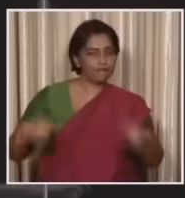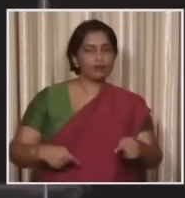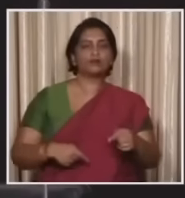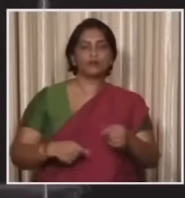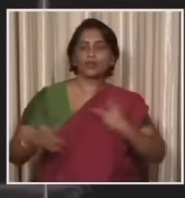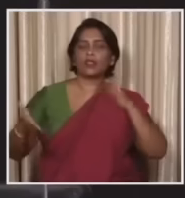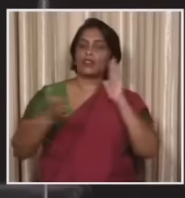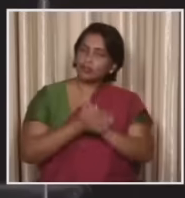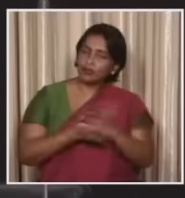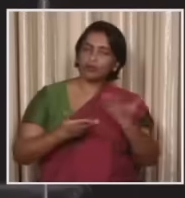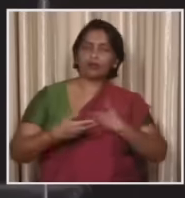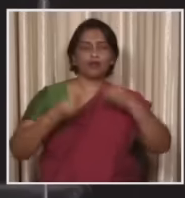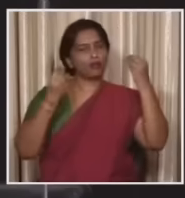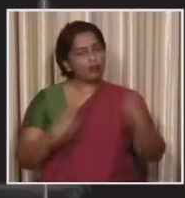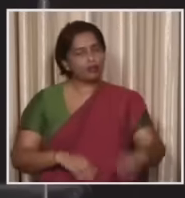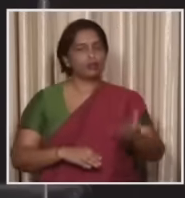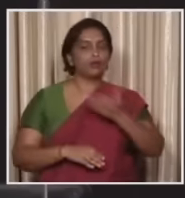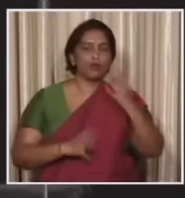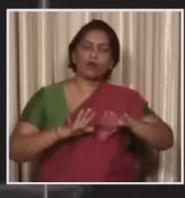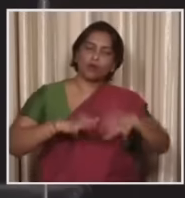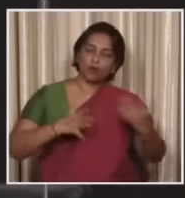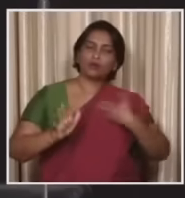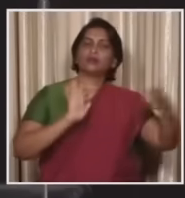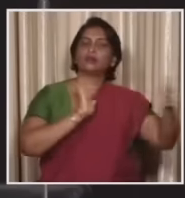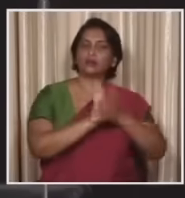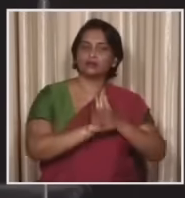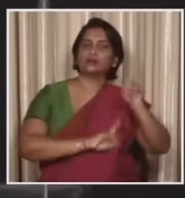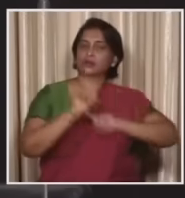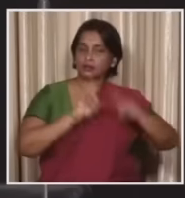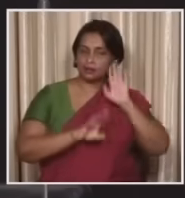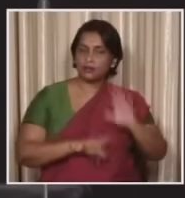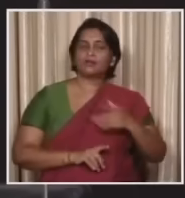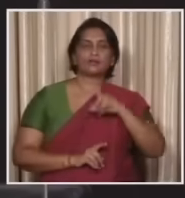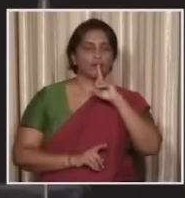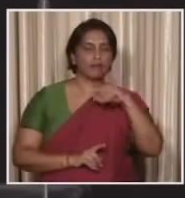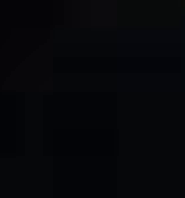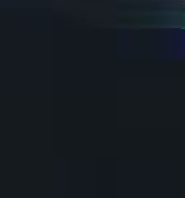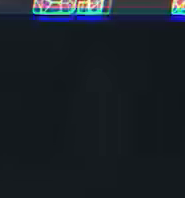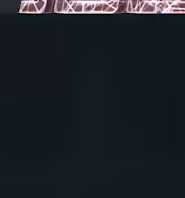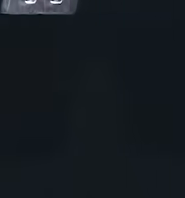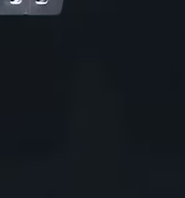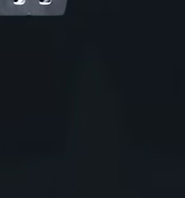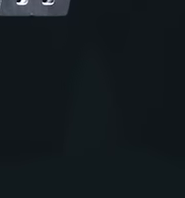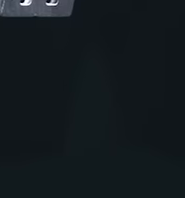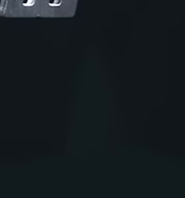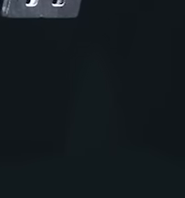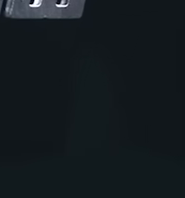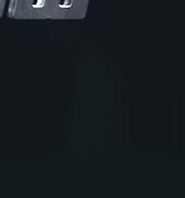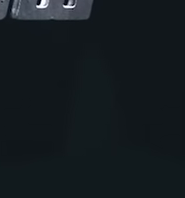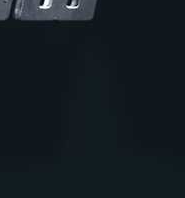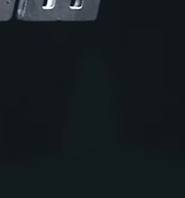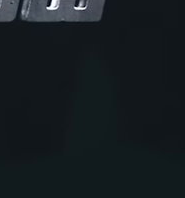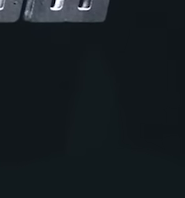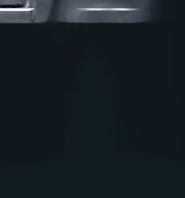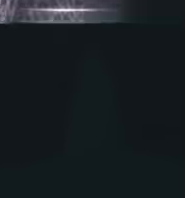වෙන්න පුළුවන්, පරාජයපත් කරන්න පුළුවන් ඕනෑම කෙනෙක් එක්ක මම සාකච්ඡා කරනවා කියලා කියමින් මගේ වචන ස්වල්පයි. අසුද්ධ සිසාරා